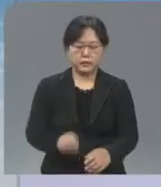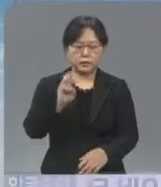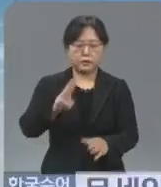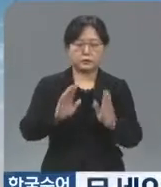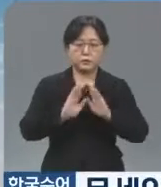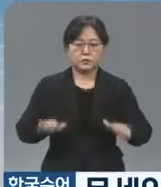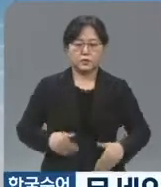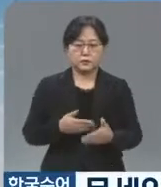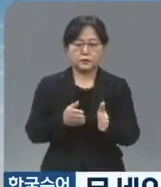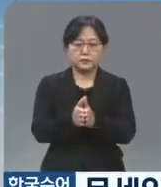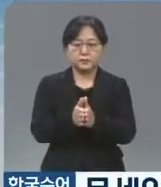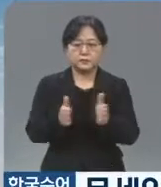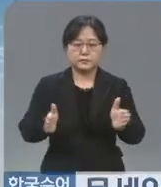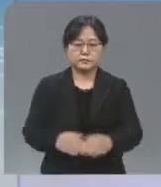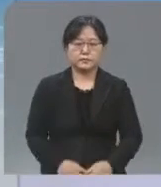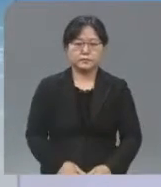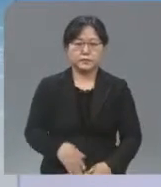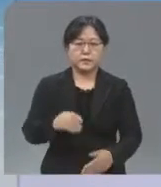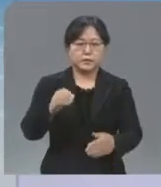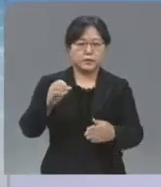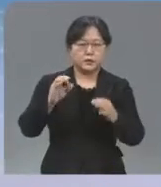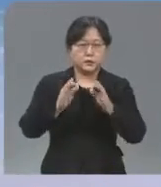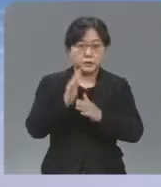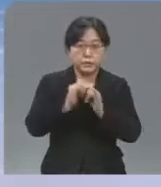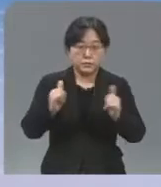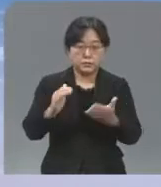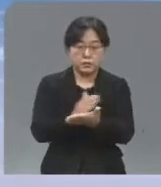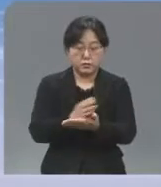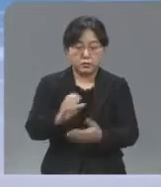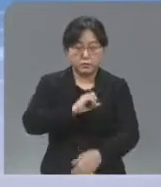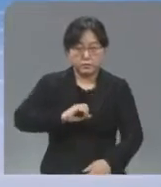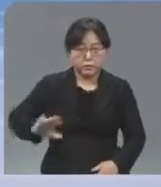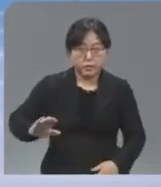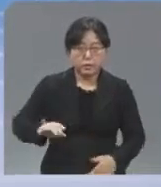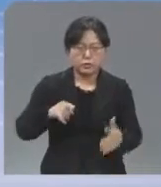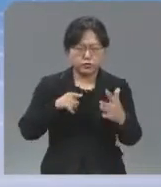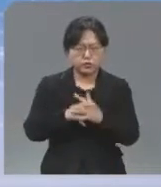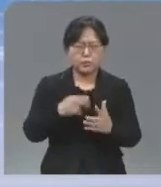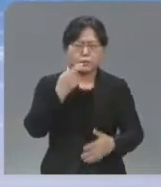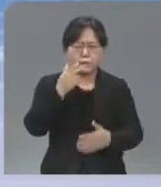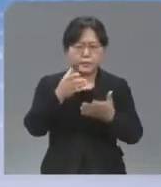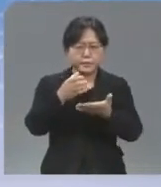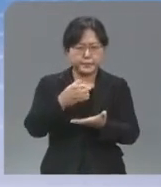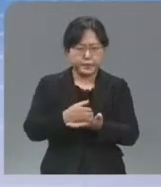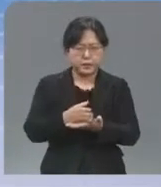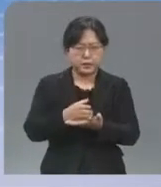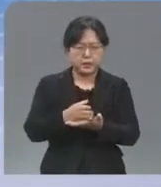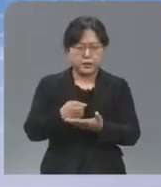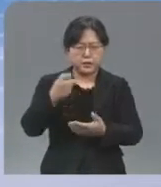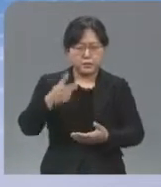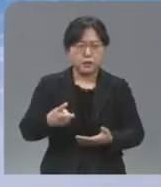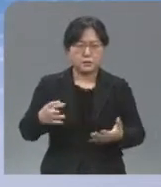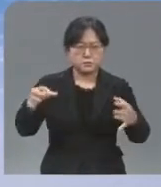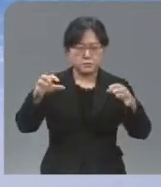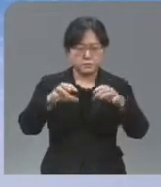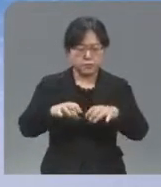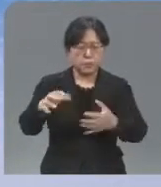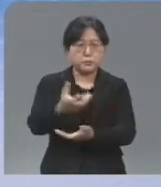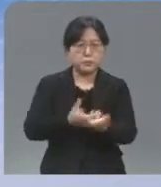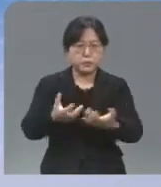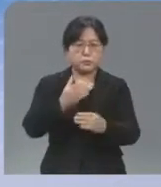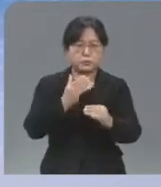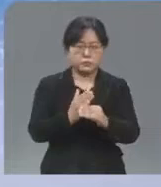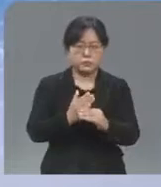계속해서 광주 전남권이었습니다. 애써 불리한 투명 페트병이 수거 선별 과정에서 뒤섞이고 있다는 보도